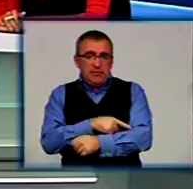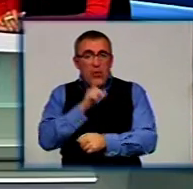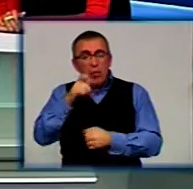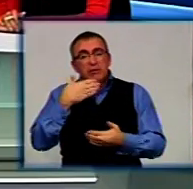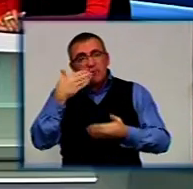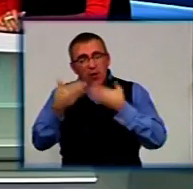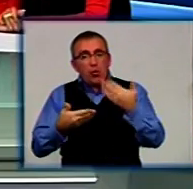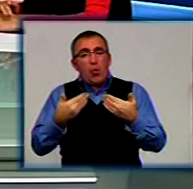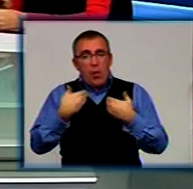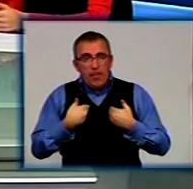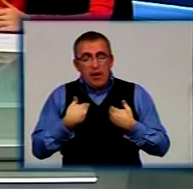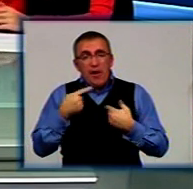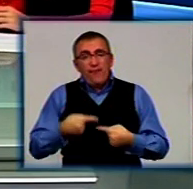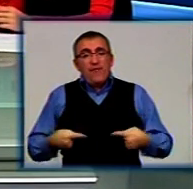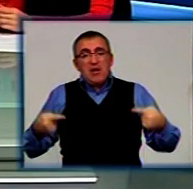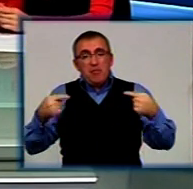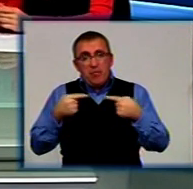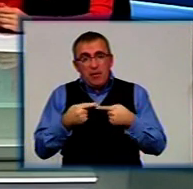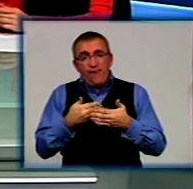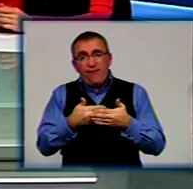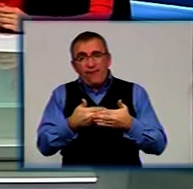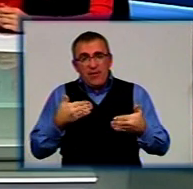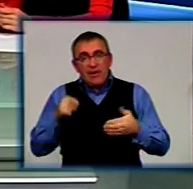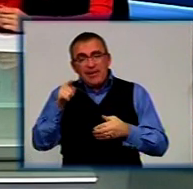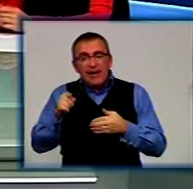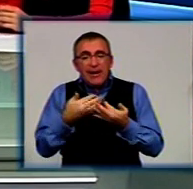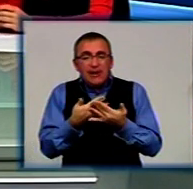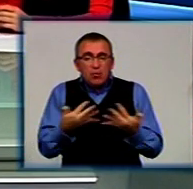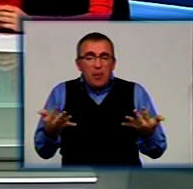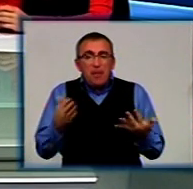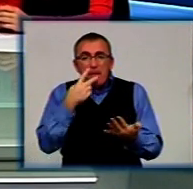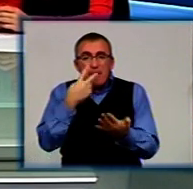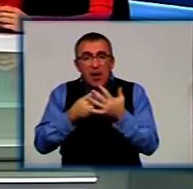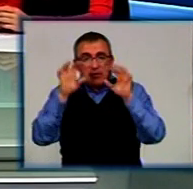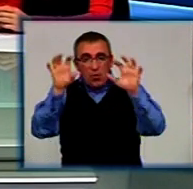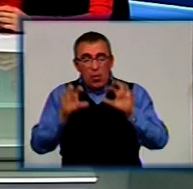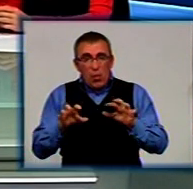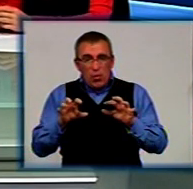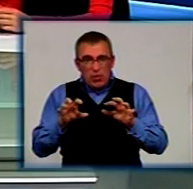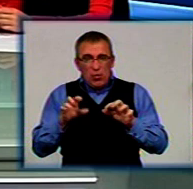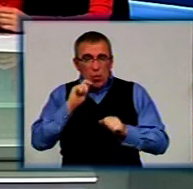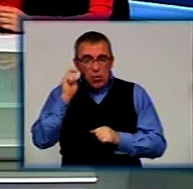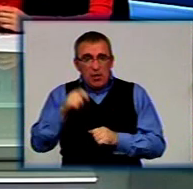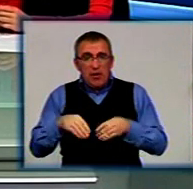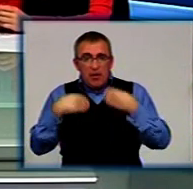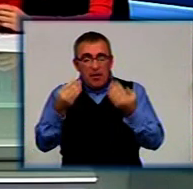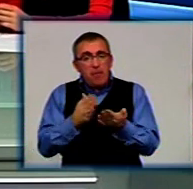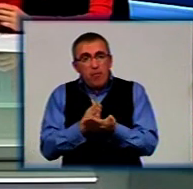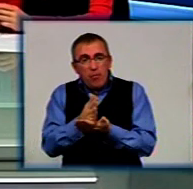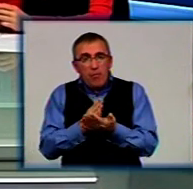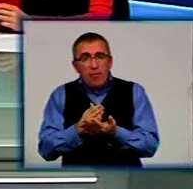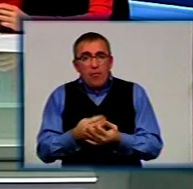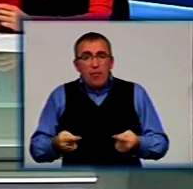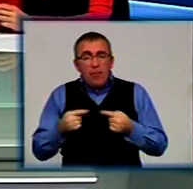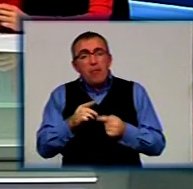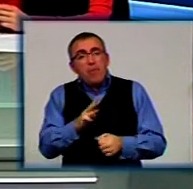звертаються до нас, і ми відповідно від тих інструментів, які передбачає закон України про зайнятість, надаємо певні послуги в залежності